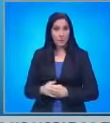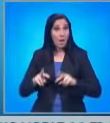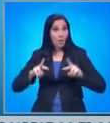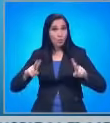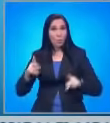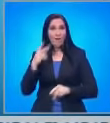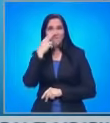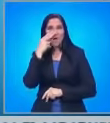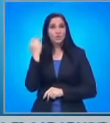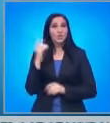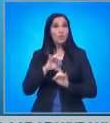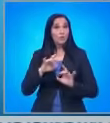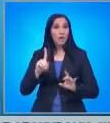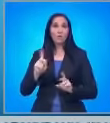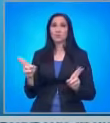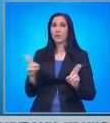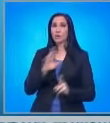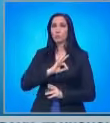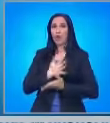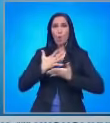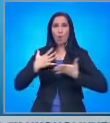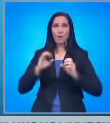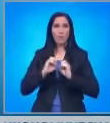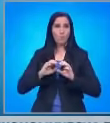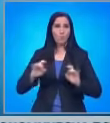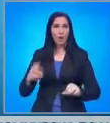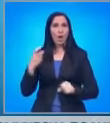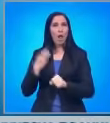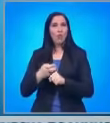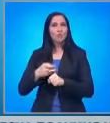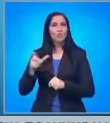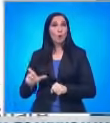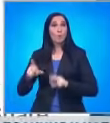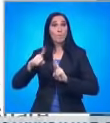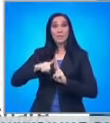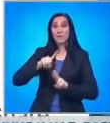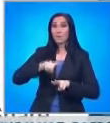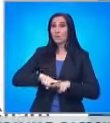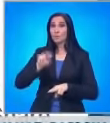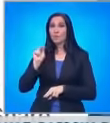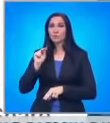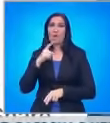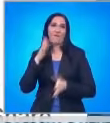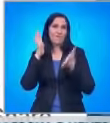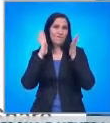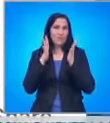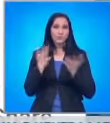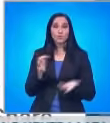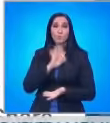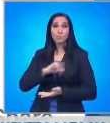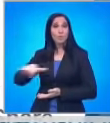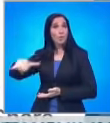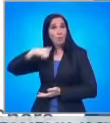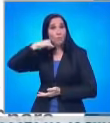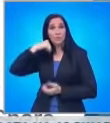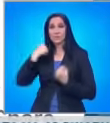Друга фалшива новина, която за кратко добива голяма популярност. Доктор Петър Неделчев предупреждава във Фейсбук, че е получил обаждане